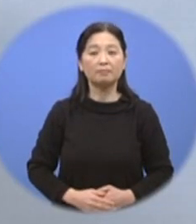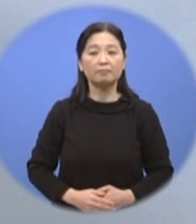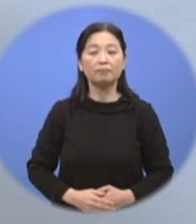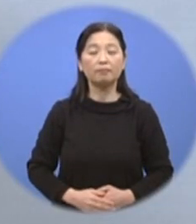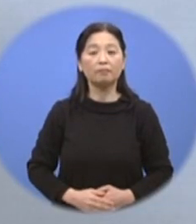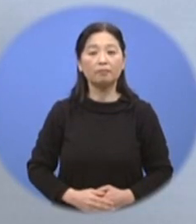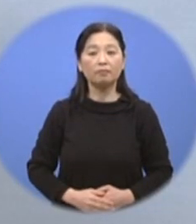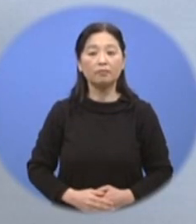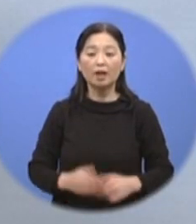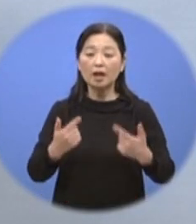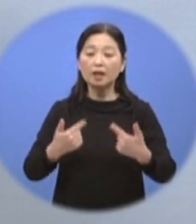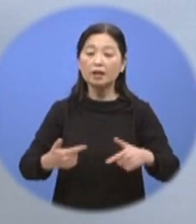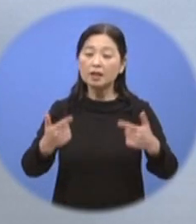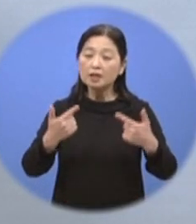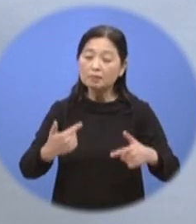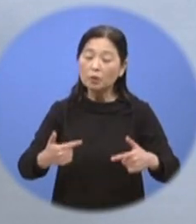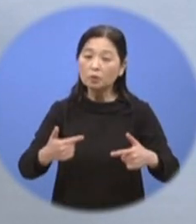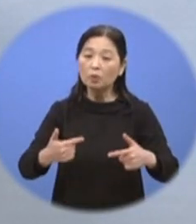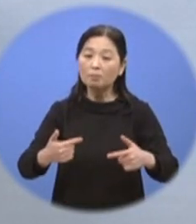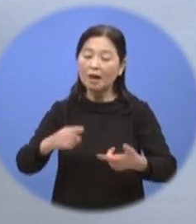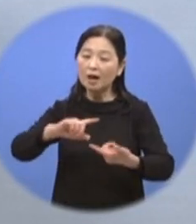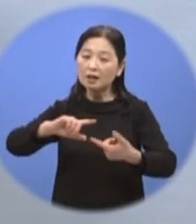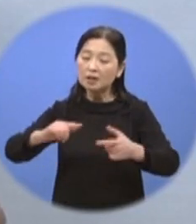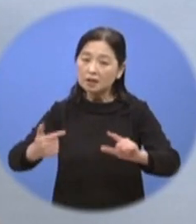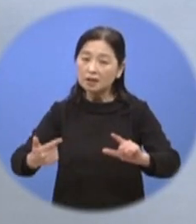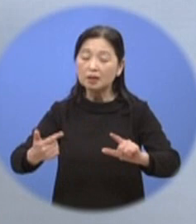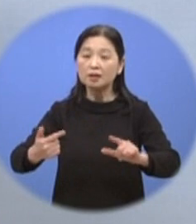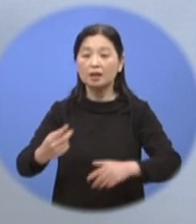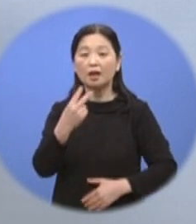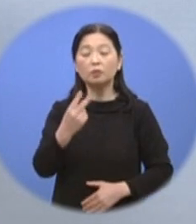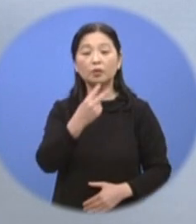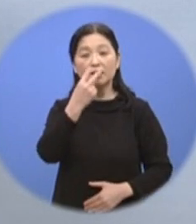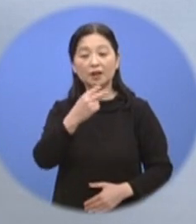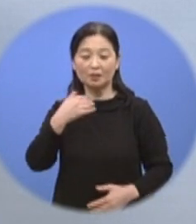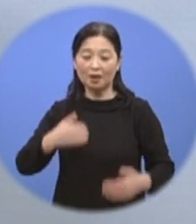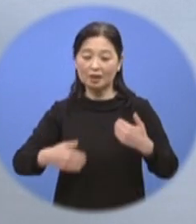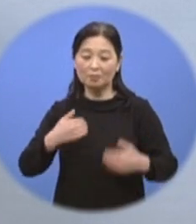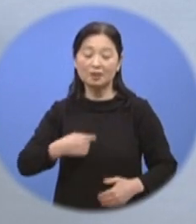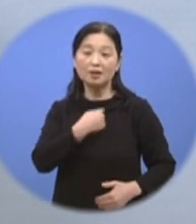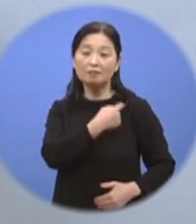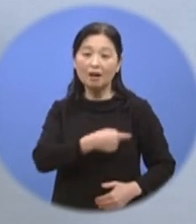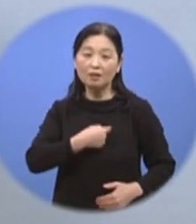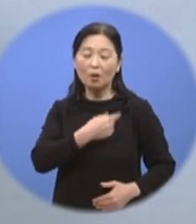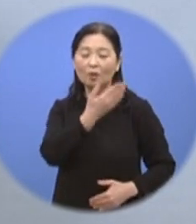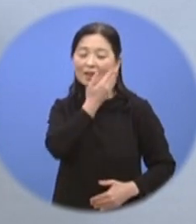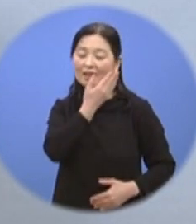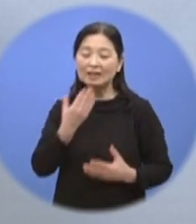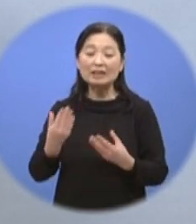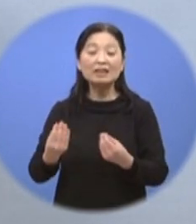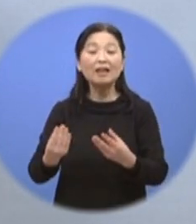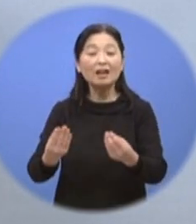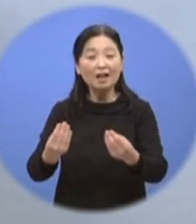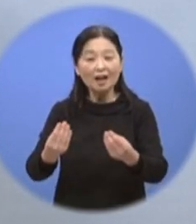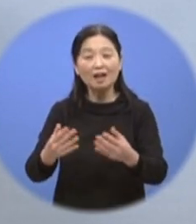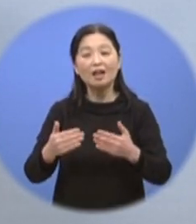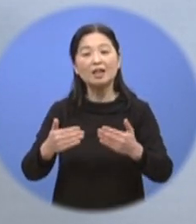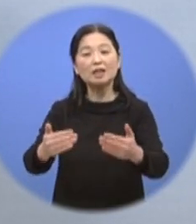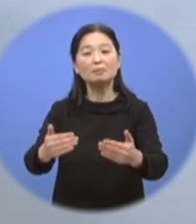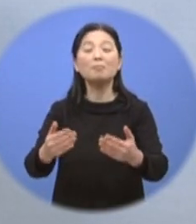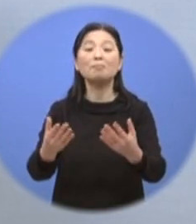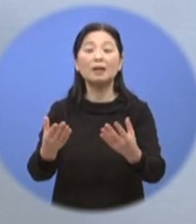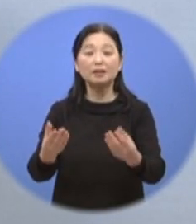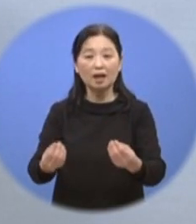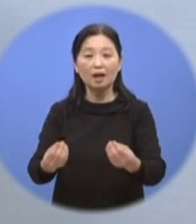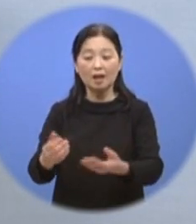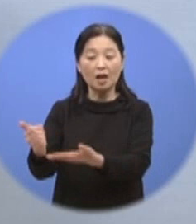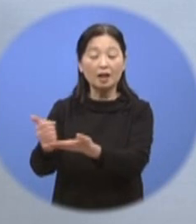非日常感ですとかワクワク感っていうところをすごく大事にしてプロジェクトを育ててきたんですけれども、そのご利用のお客様